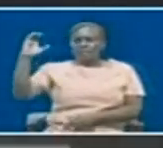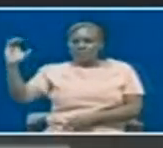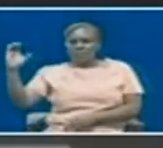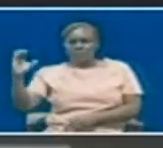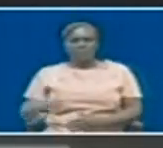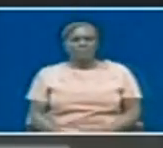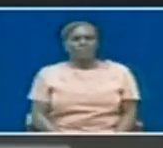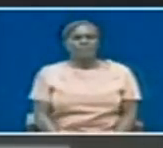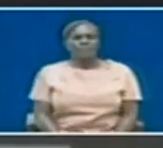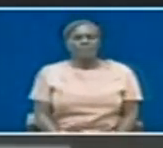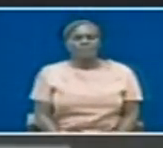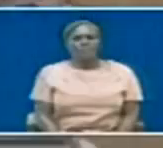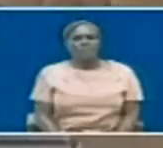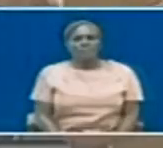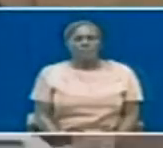jinai.